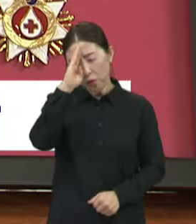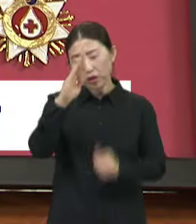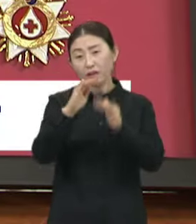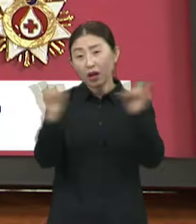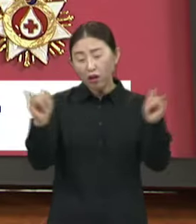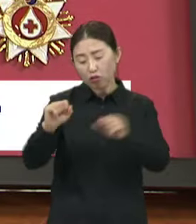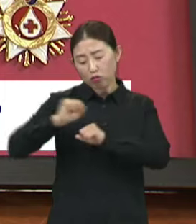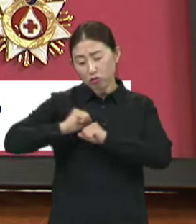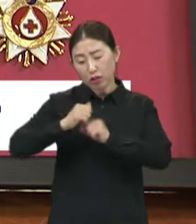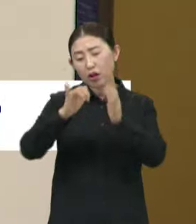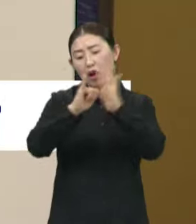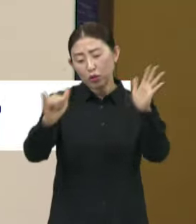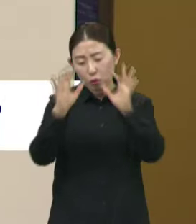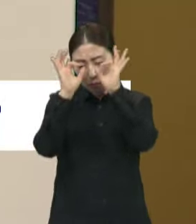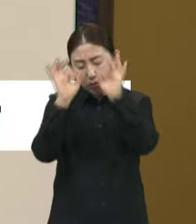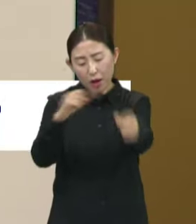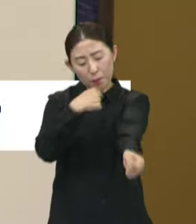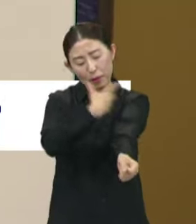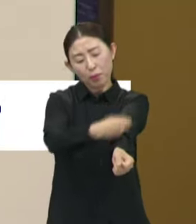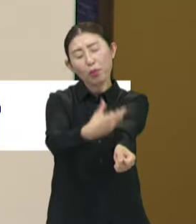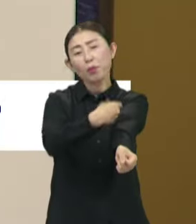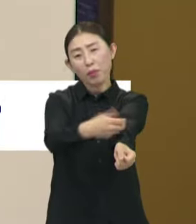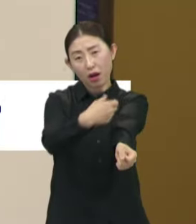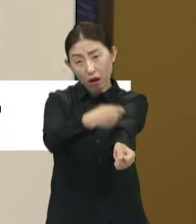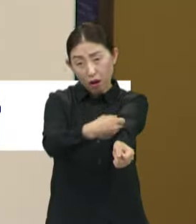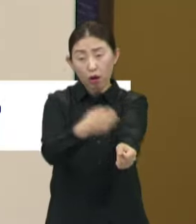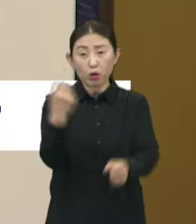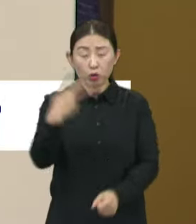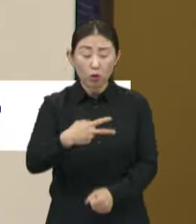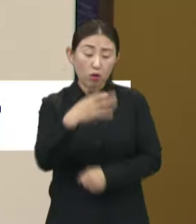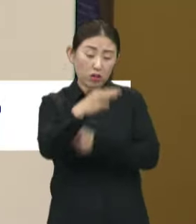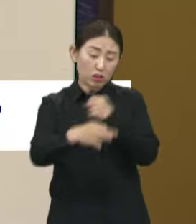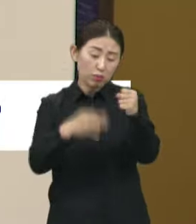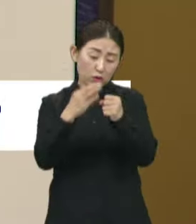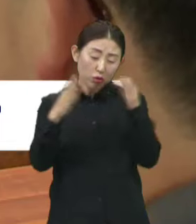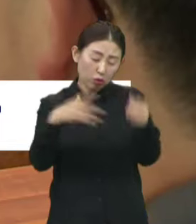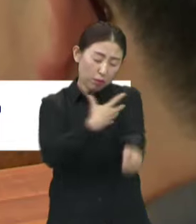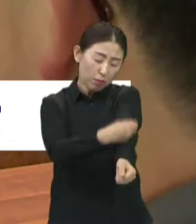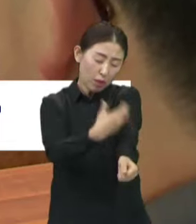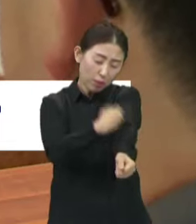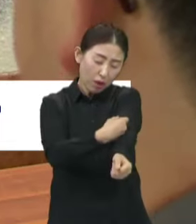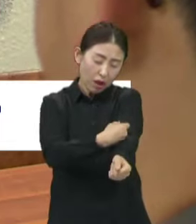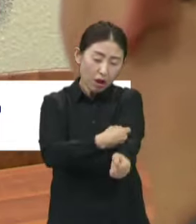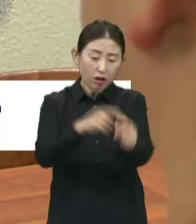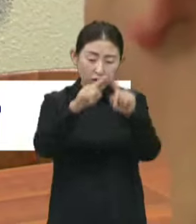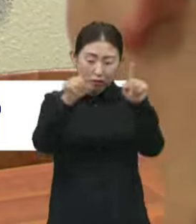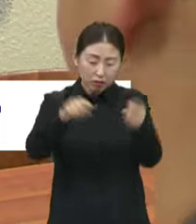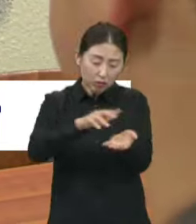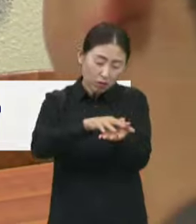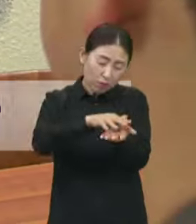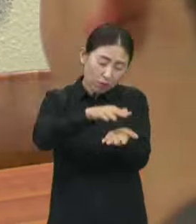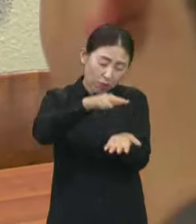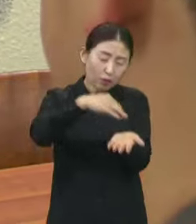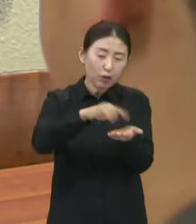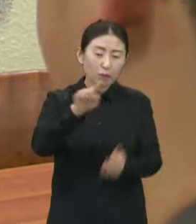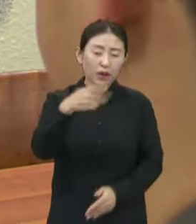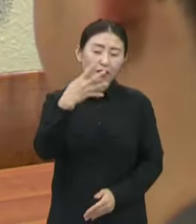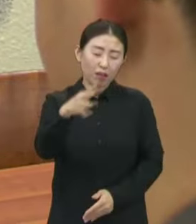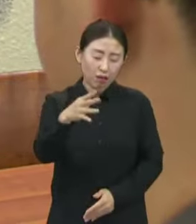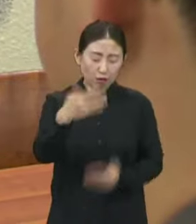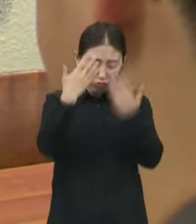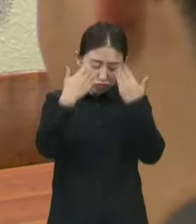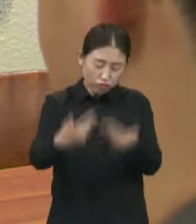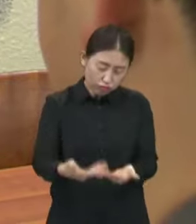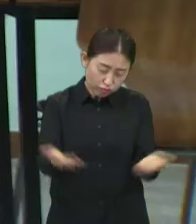이어졌고 백혈병 소아암 환아들을 위해 10년간 모은 헌혈증 104장을 기부하는 등 헌혈봉사는 어느덧 생활의 한